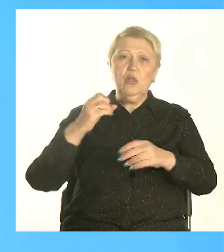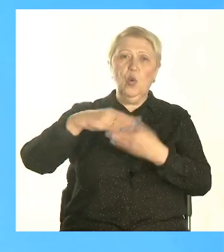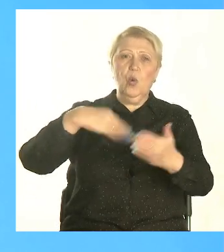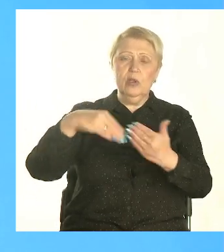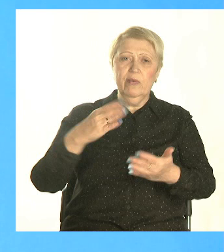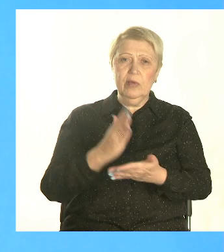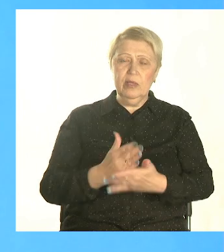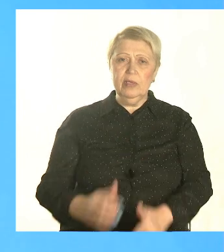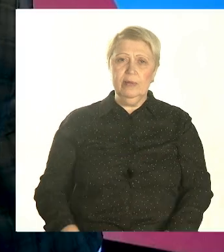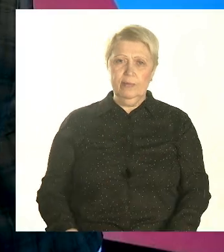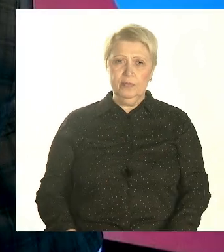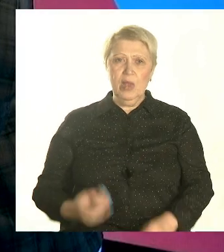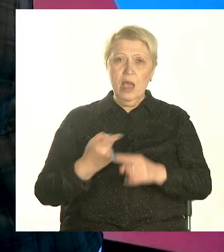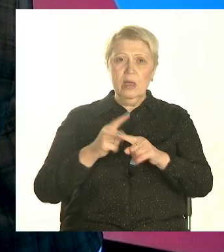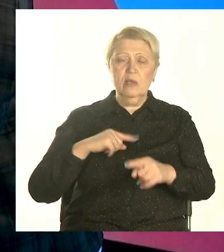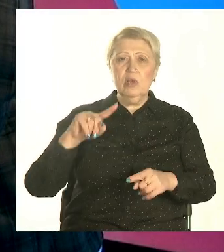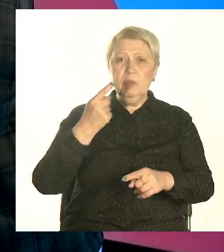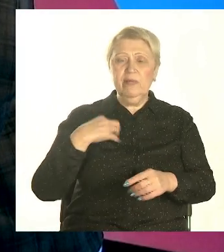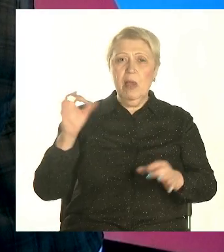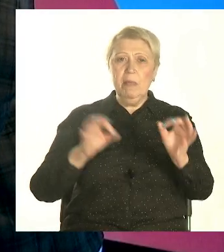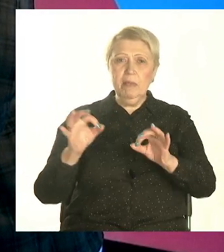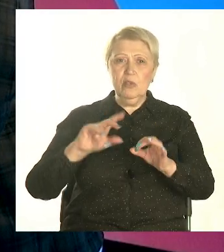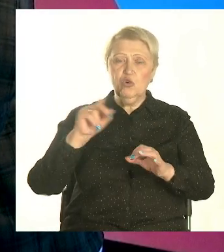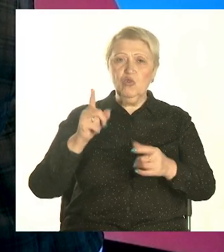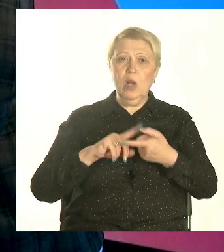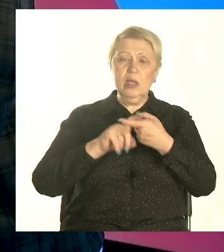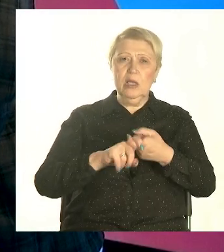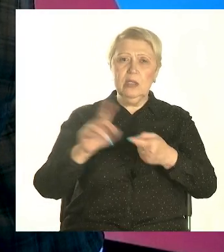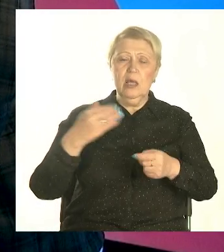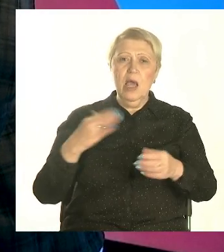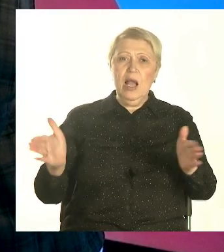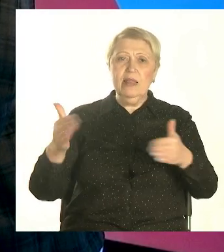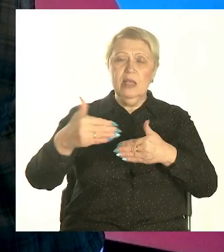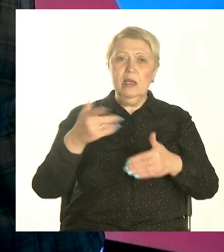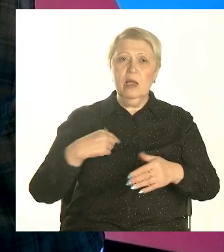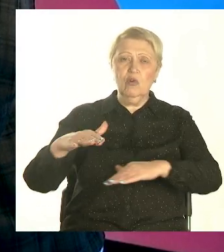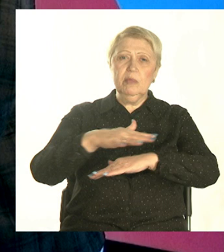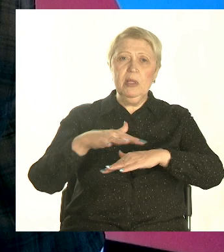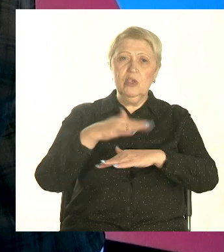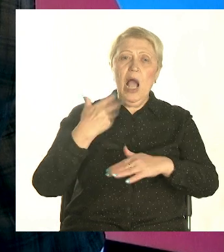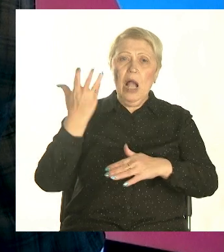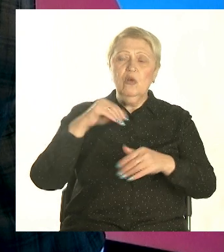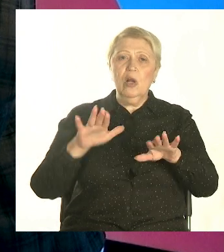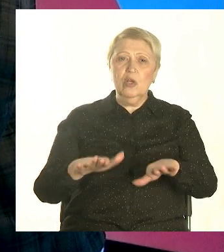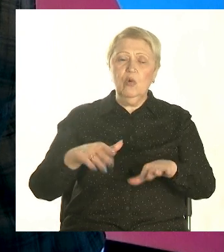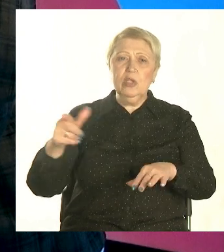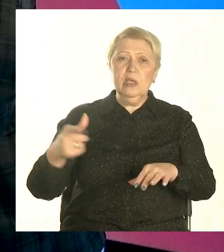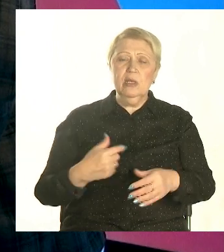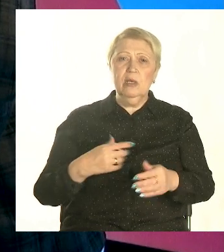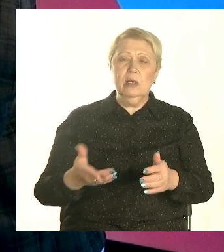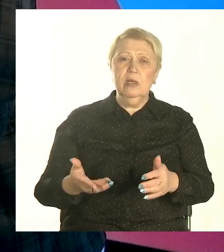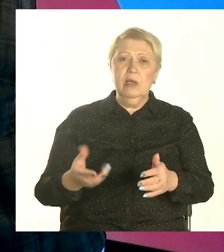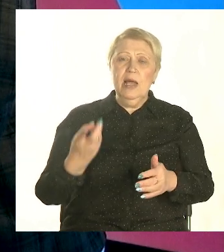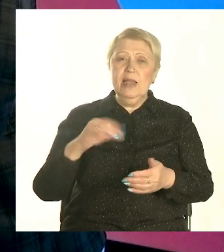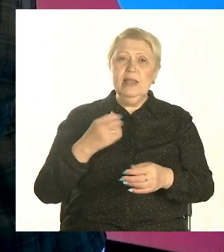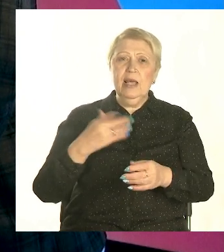отдельной строчкой. Это первый момент. Что касается контейнерной площадки, которая находится на территории, на земельном участке, который не